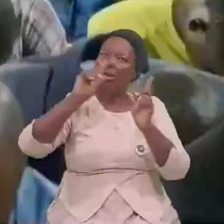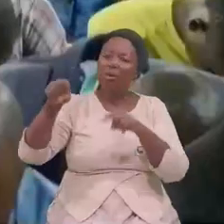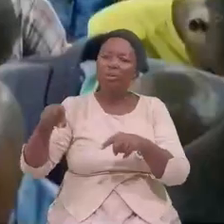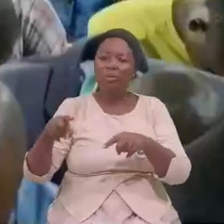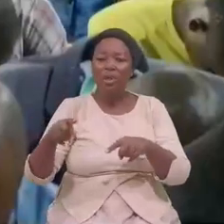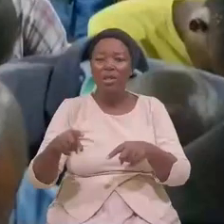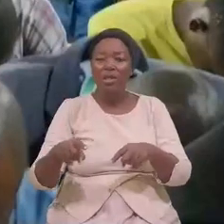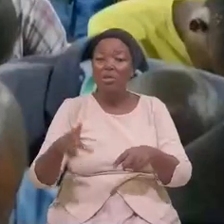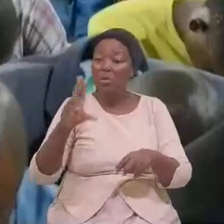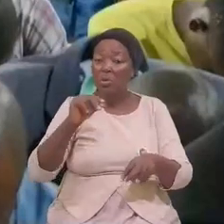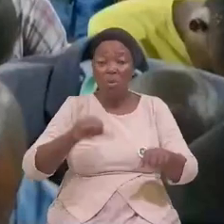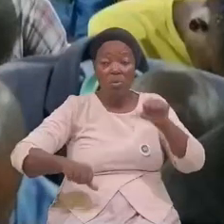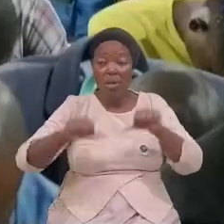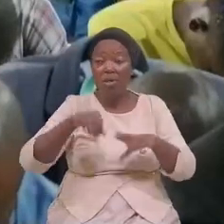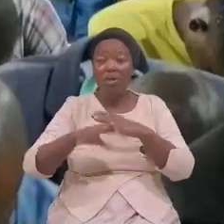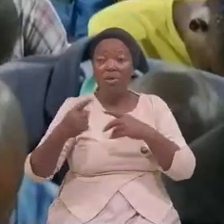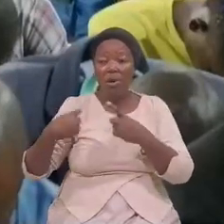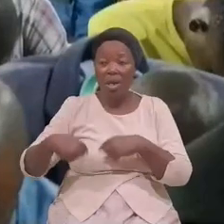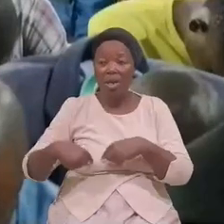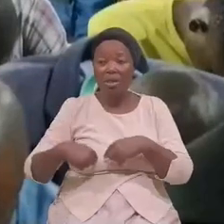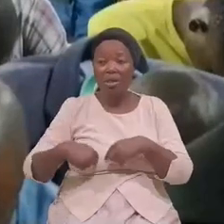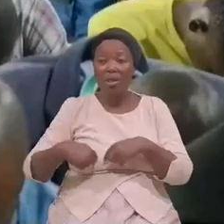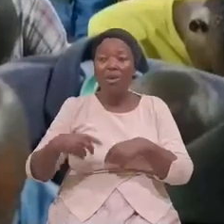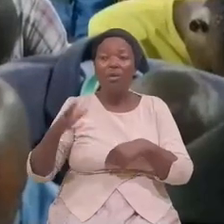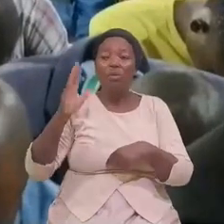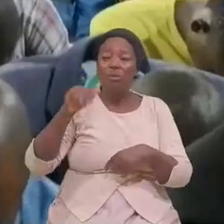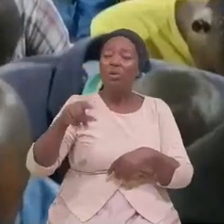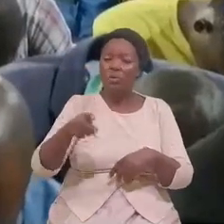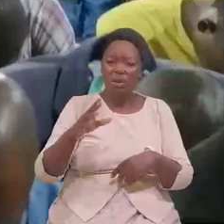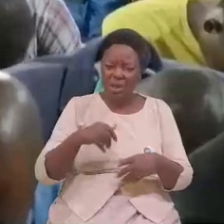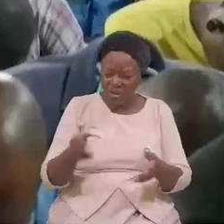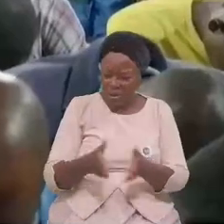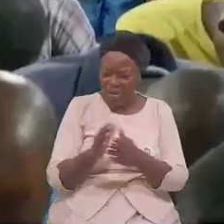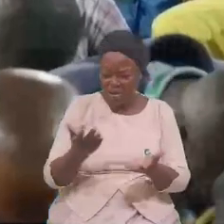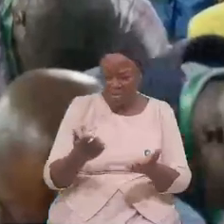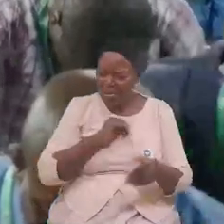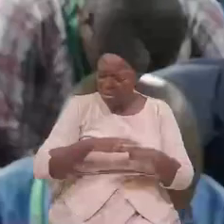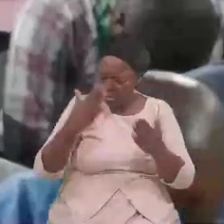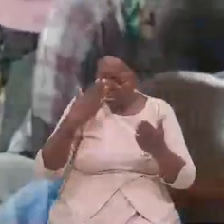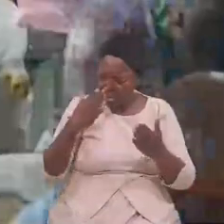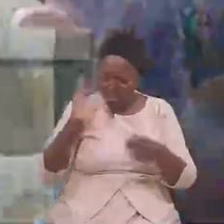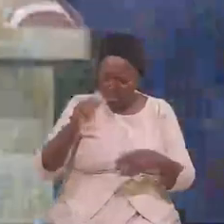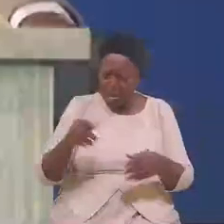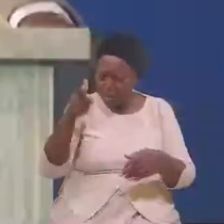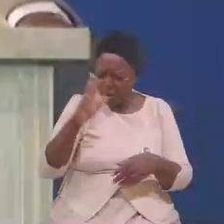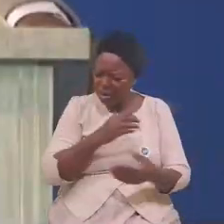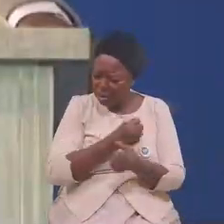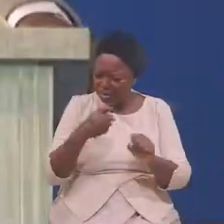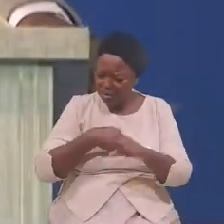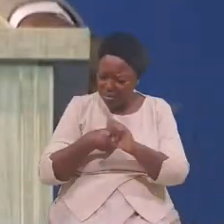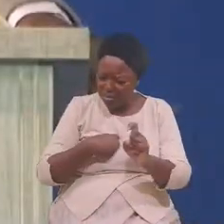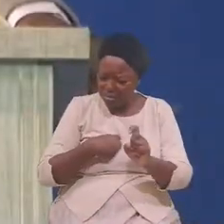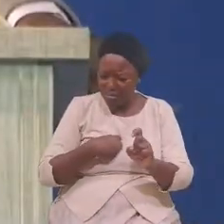n'y a pas de doute dans ton cœur. Est-ce qu'il va te sauver? Oui, c'est lui qui t'a appelé. Il ne va pas t'appeler s'il ne veut pas